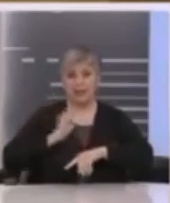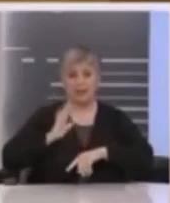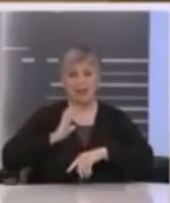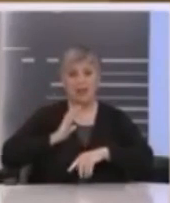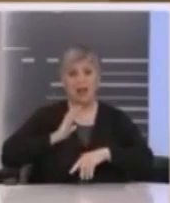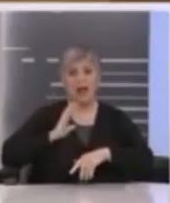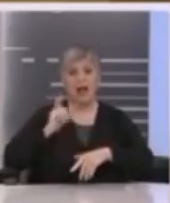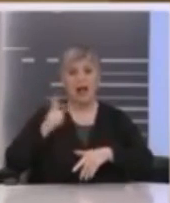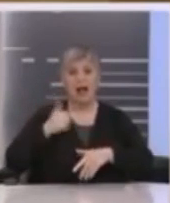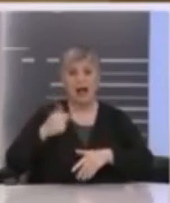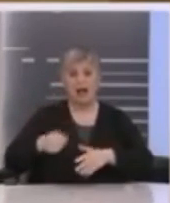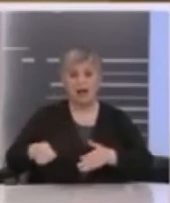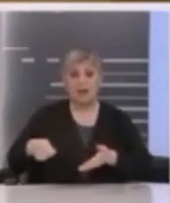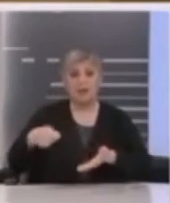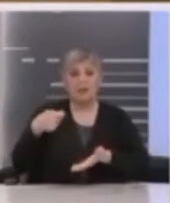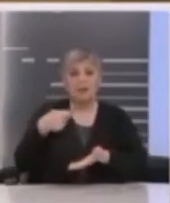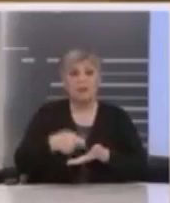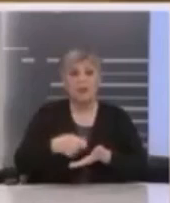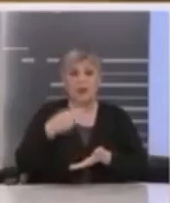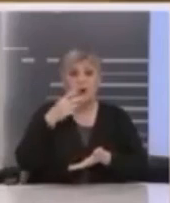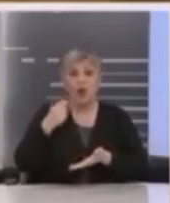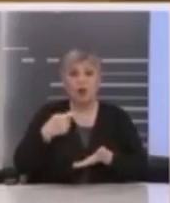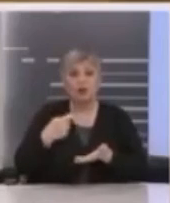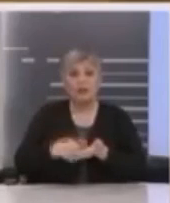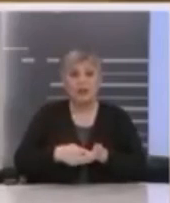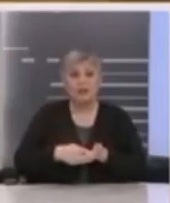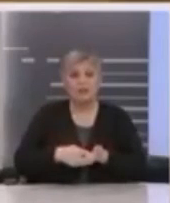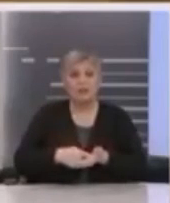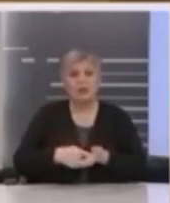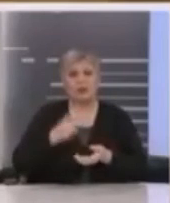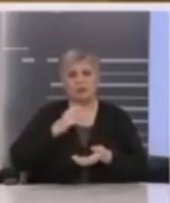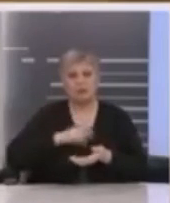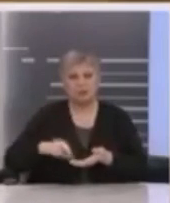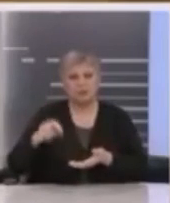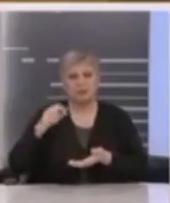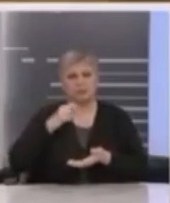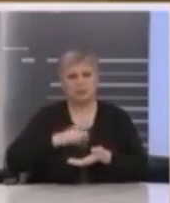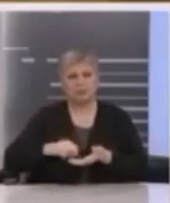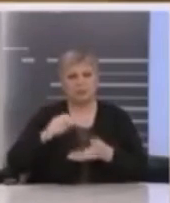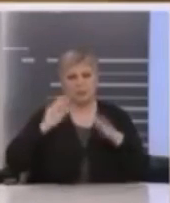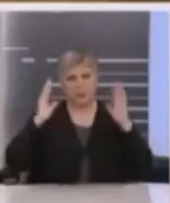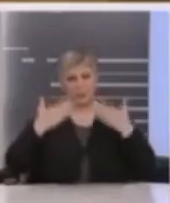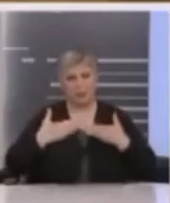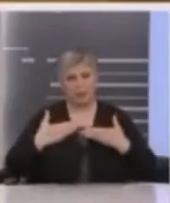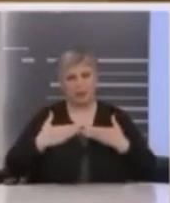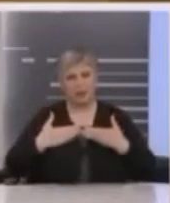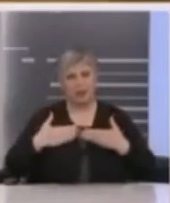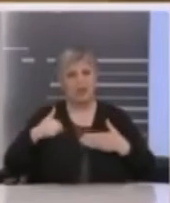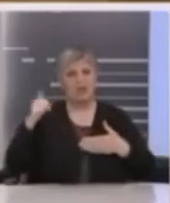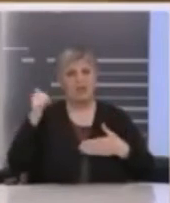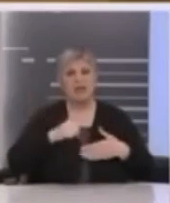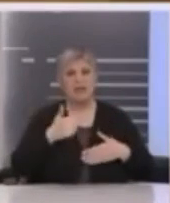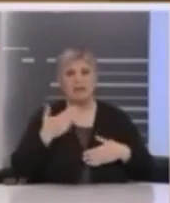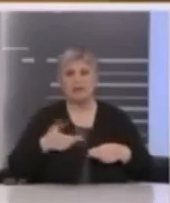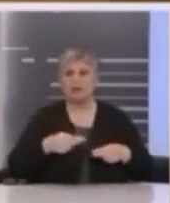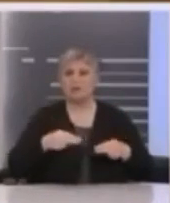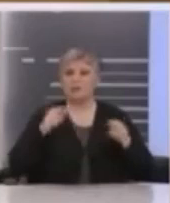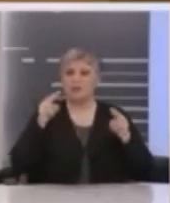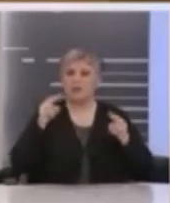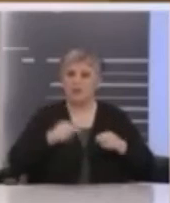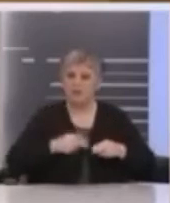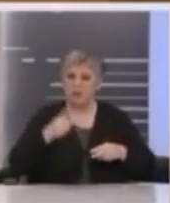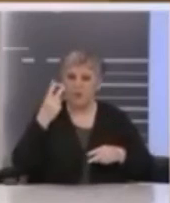φορολογία τις παρεμβάσεις στο χρέος, τις μειώσεις στην παρούσα αξία του χρέους, τις αλλαγές